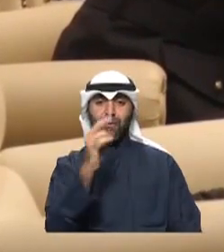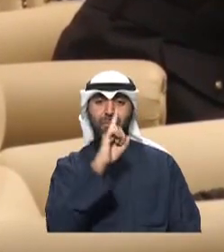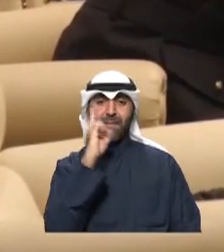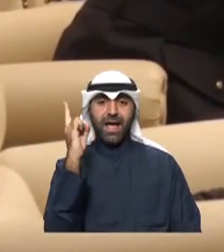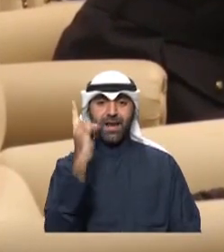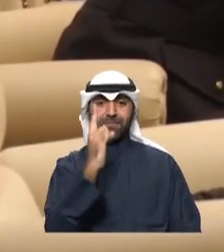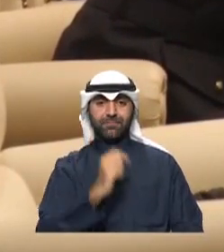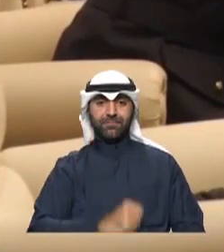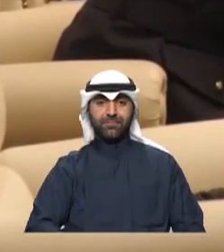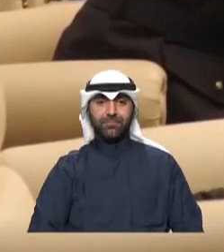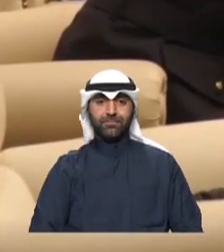السودان